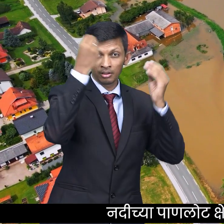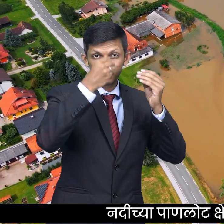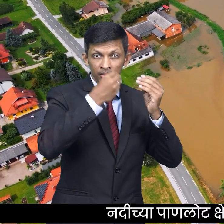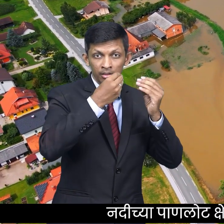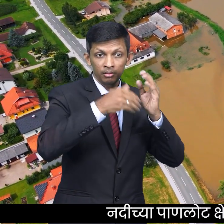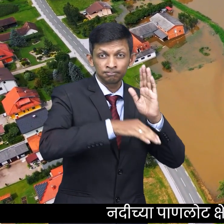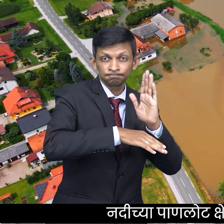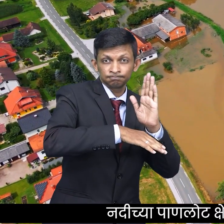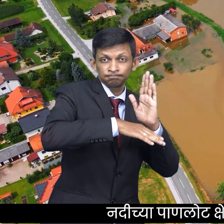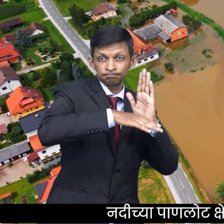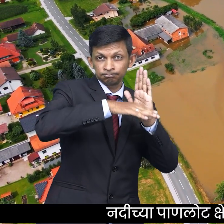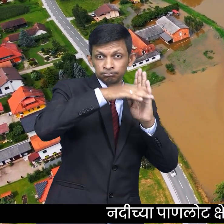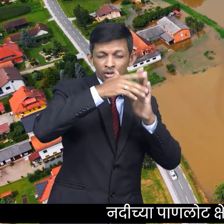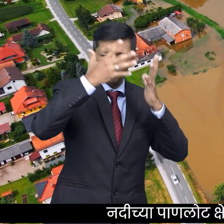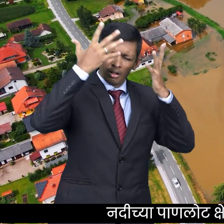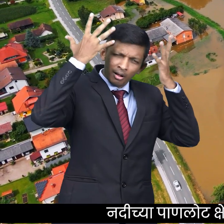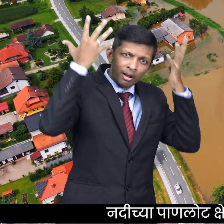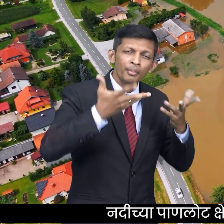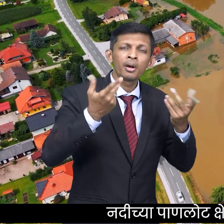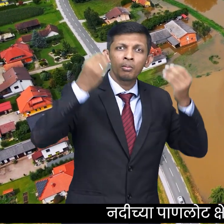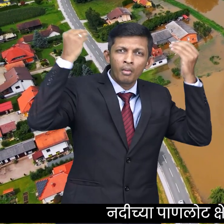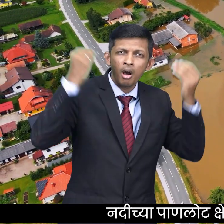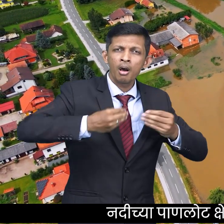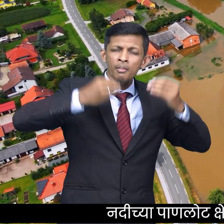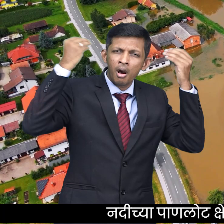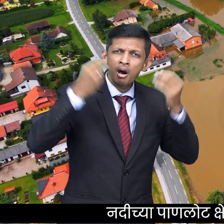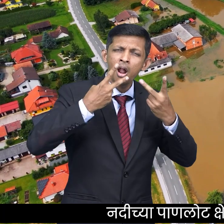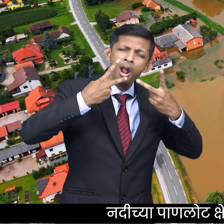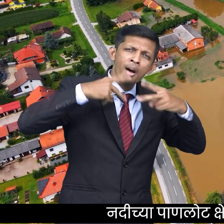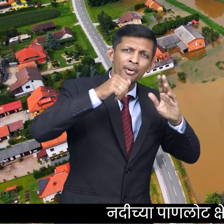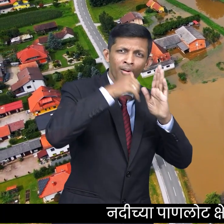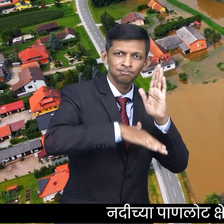नदीच्या पाणलोट क्षेत्रात मुसळधार पाऊस पडतो तेव्हा पूर येतो.